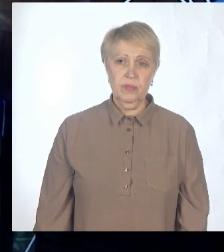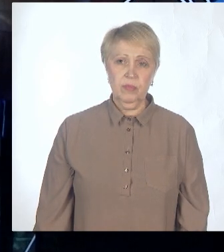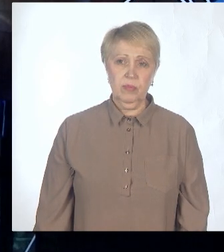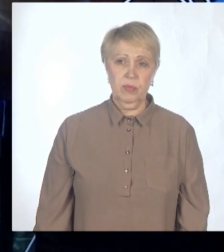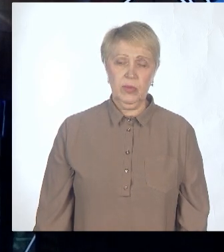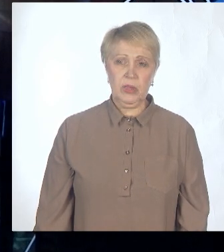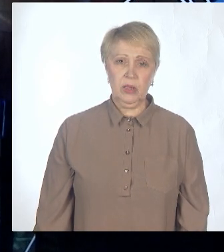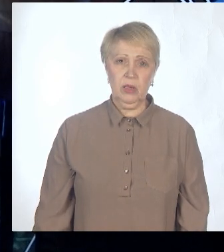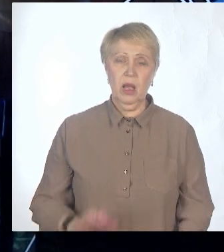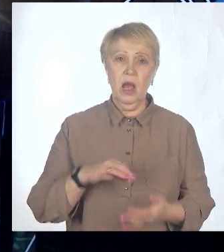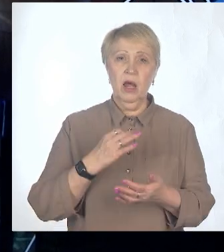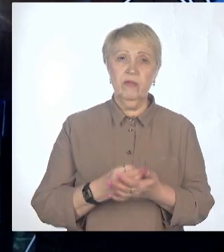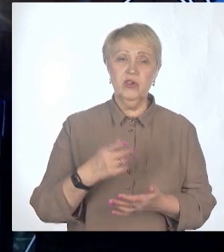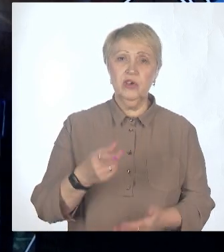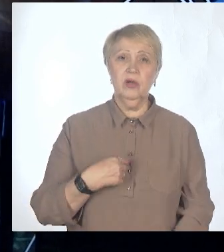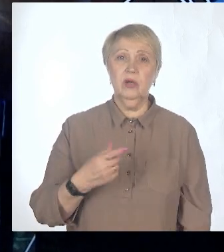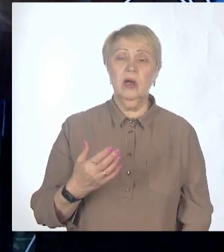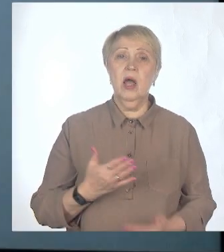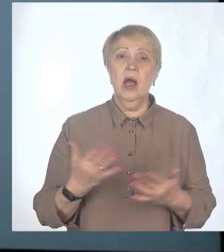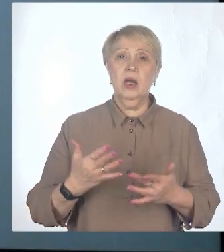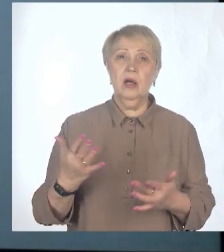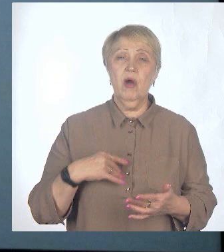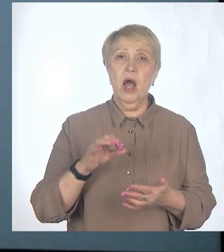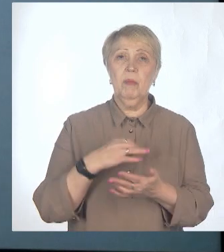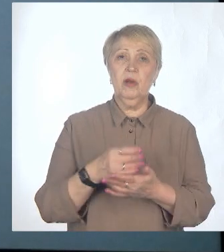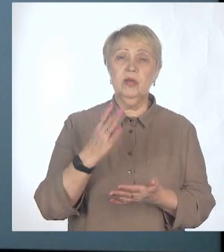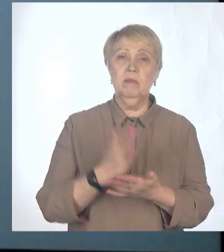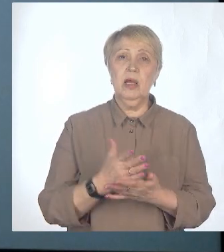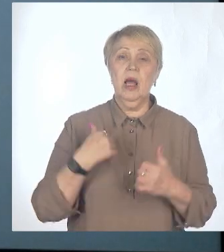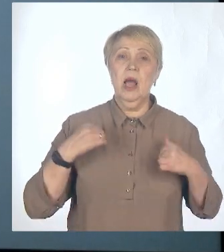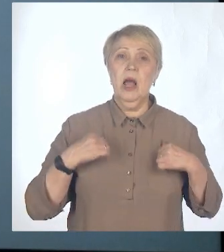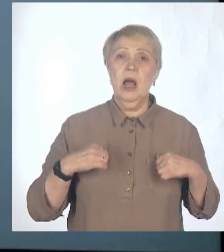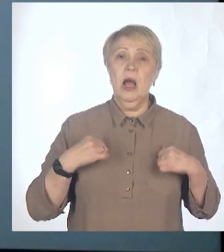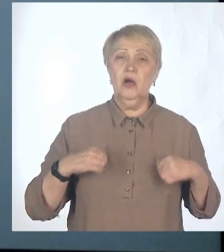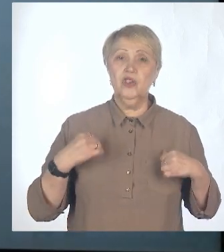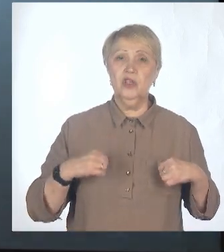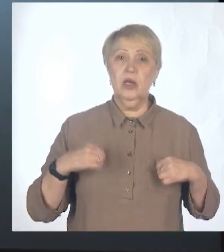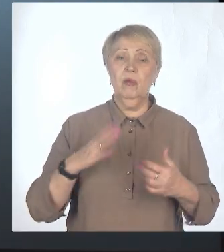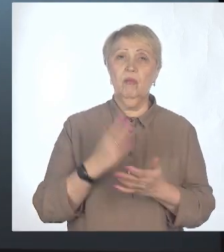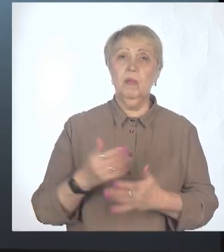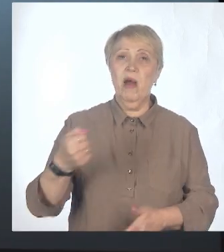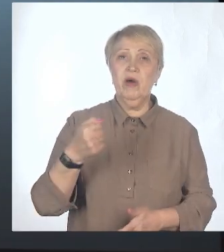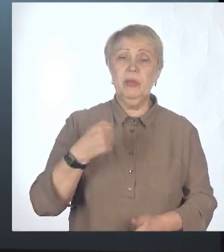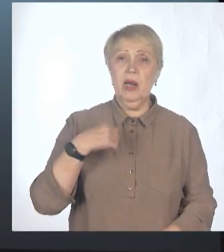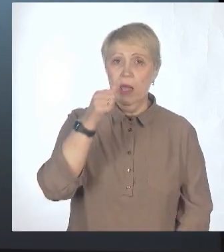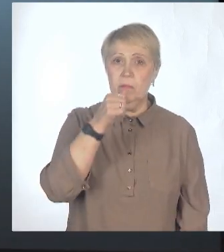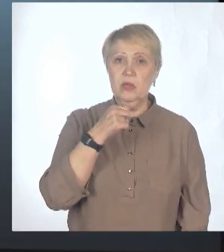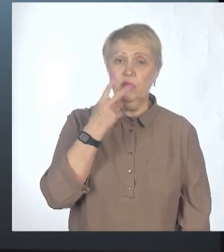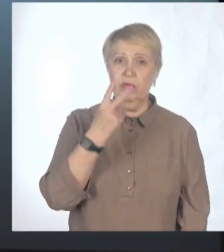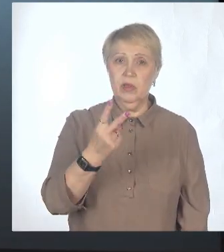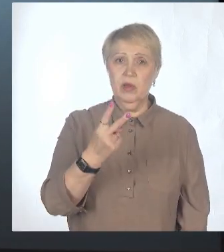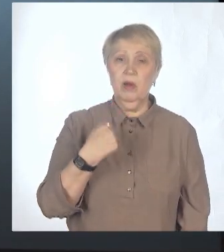Отвечая на первый вопрос, какую-то более-менее определенность мы ожидаем увидеть уже в апреле. Тогда хотя бы